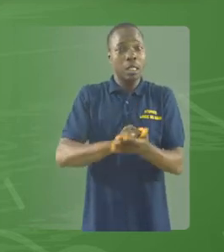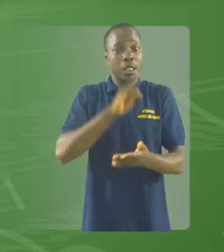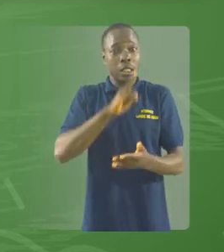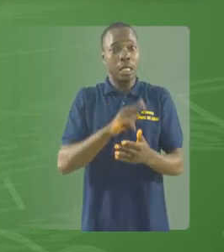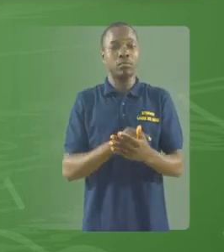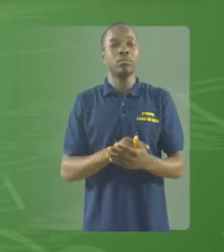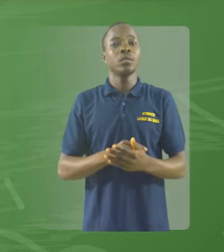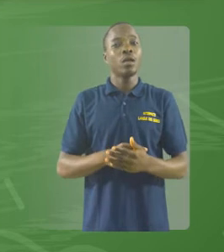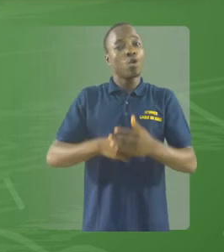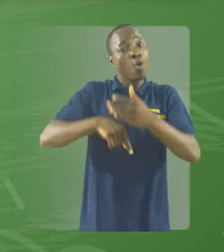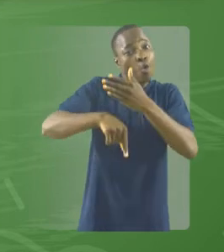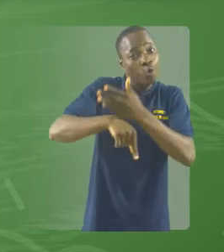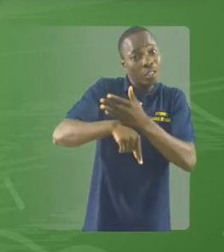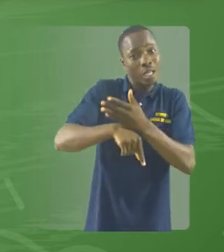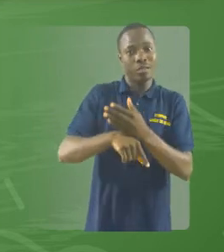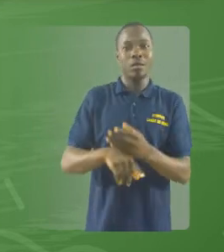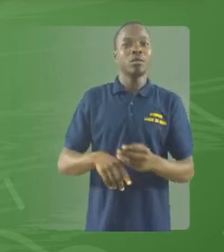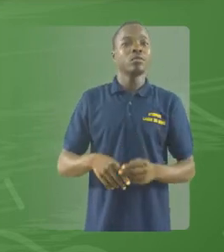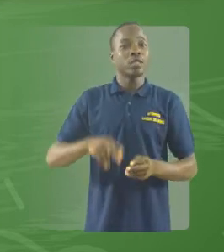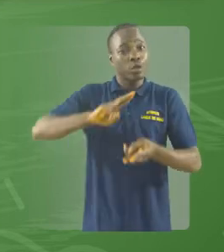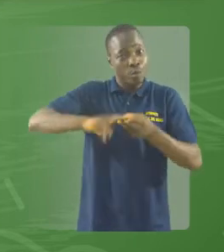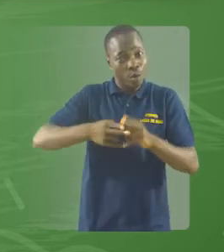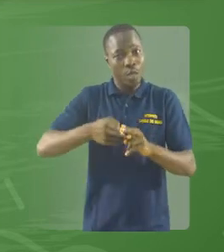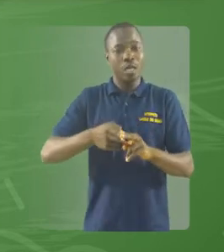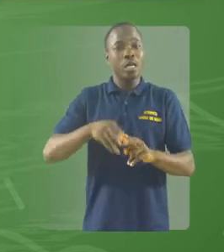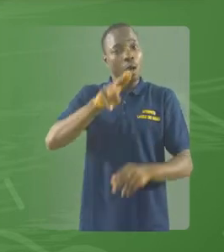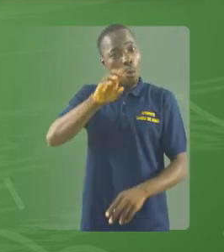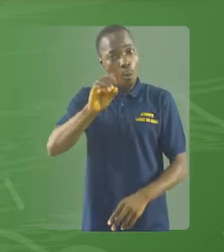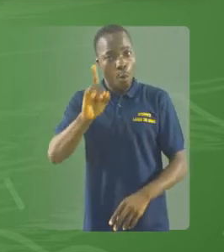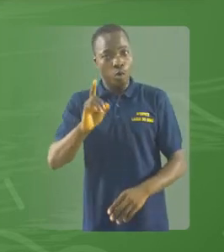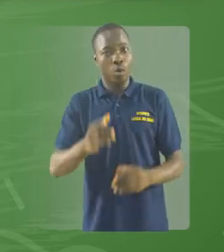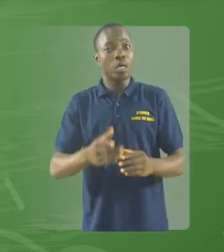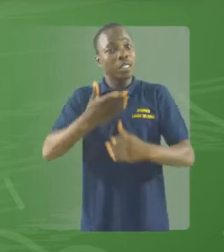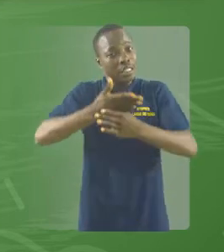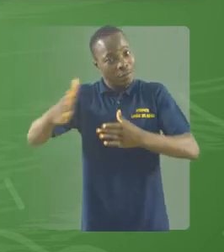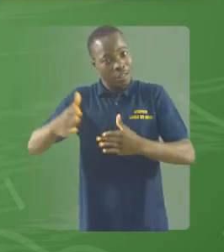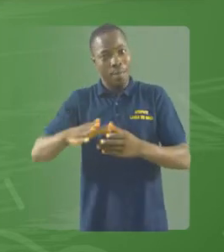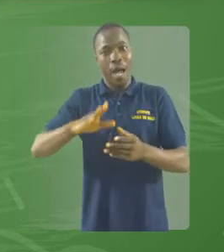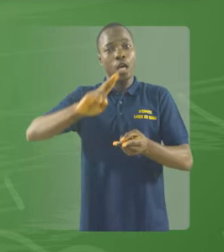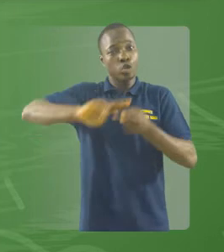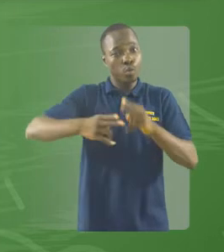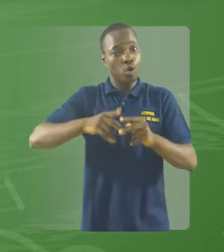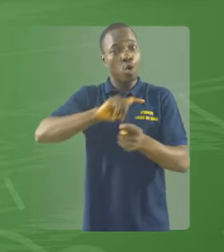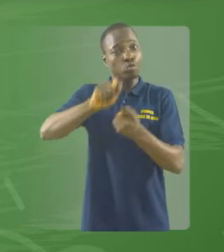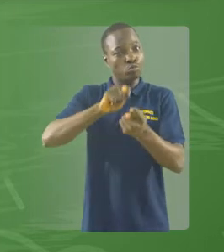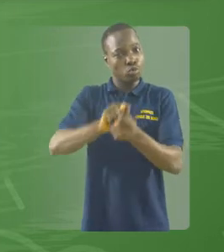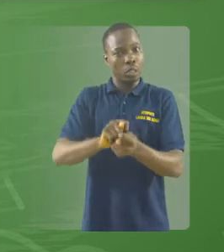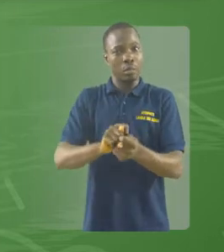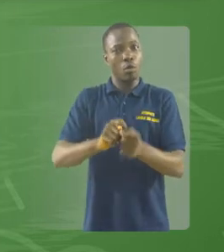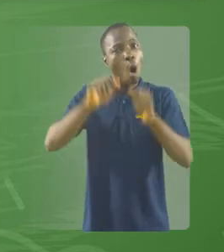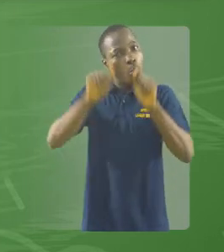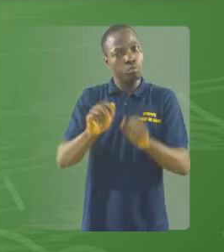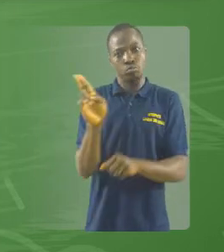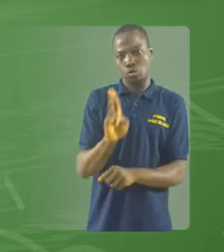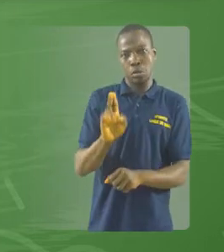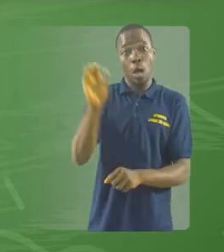de cette modalité par l'effectif total. Elle peut s'exprimer en